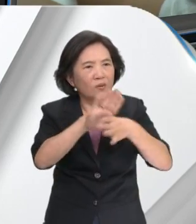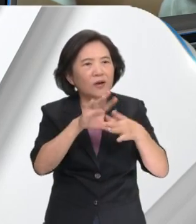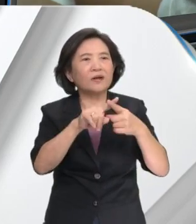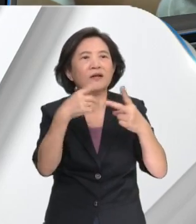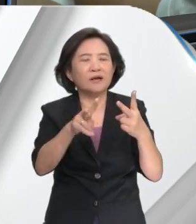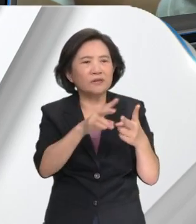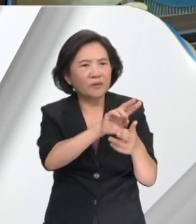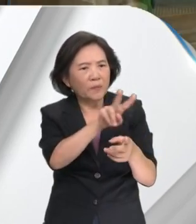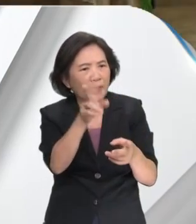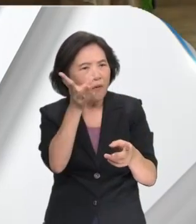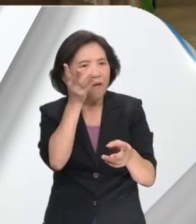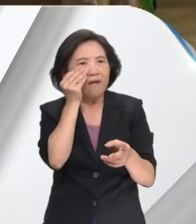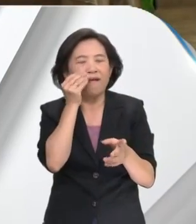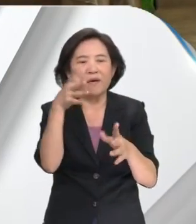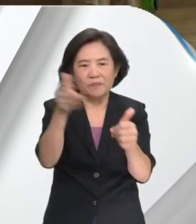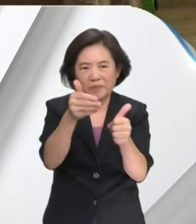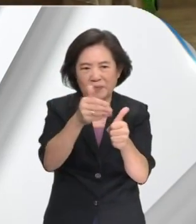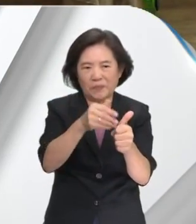性格。